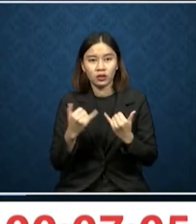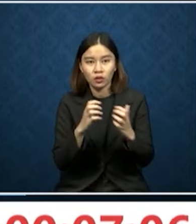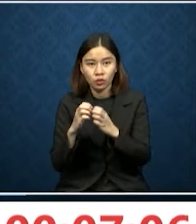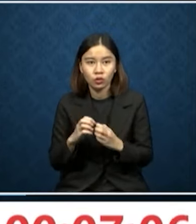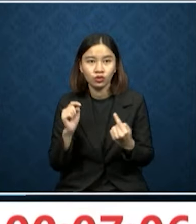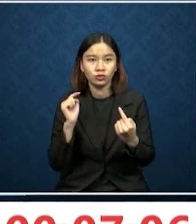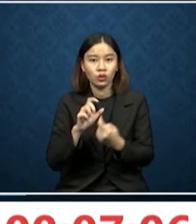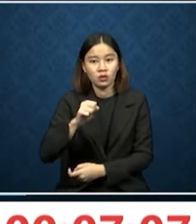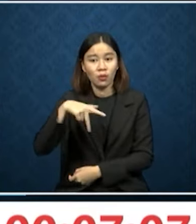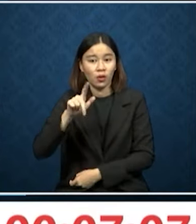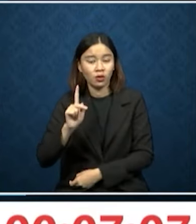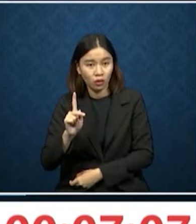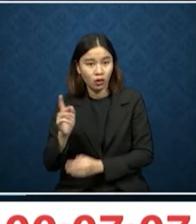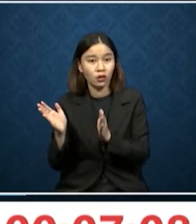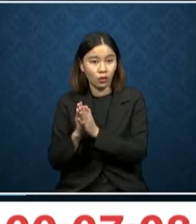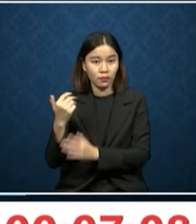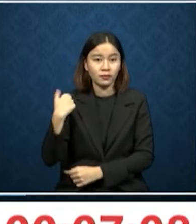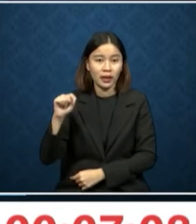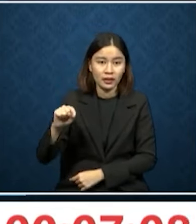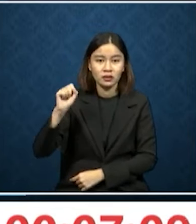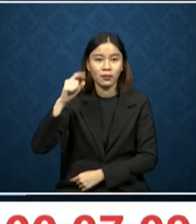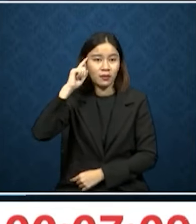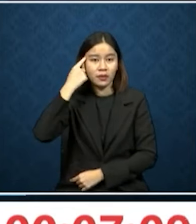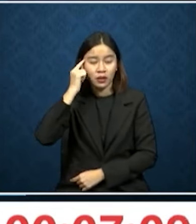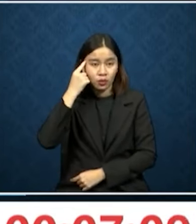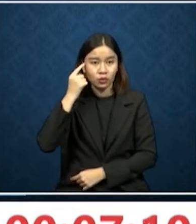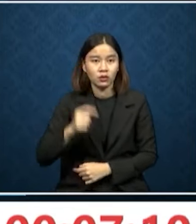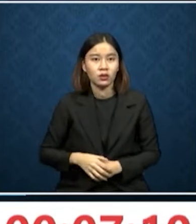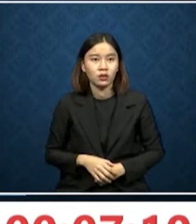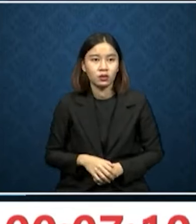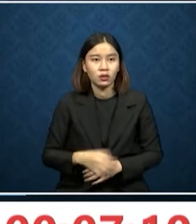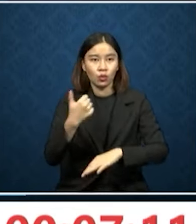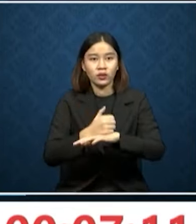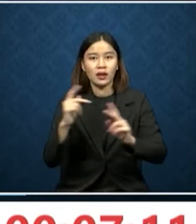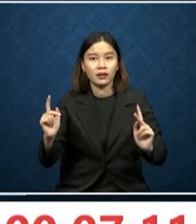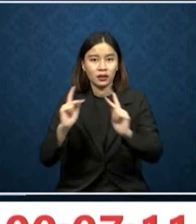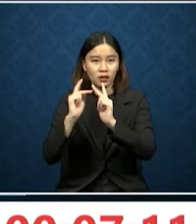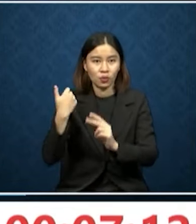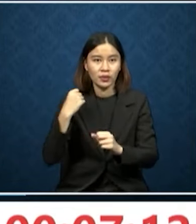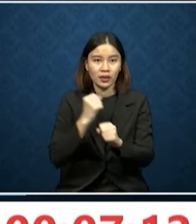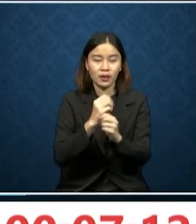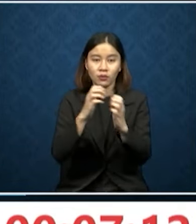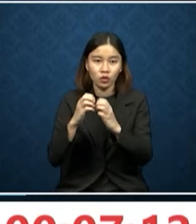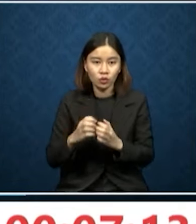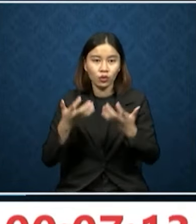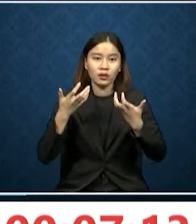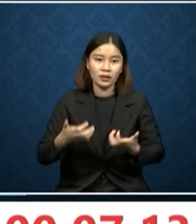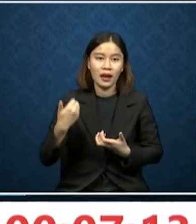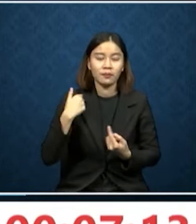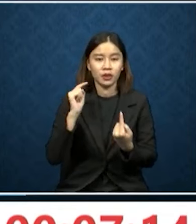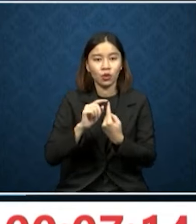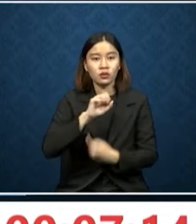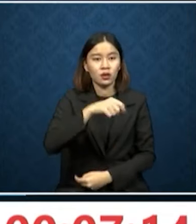ายอยู่กับเรื่องสปก.อุทยานเขาใหญ่หรือไม่ก็ไม่ทราบท่านรัฐมนตรีคงจะมีงานยุ่งมากไหนจะเรื่องส